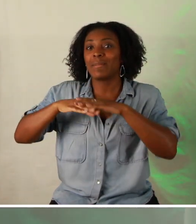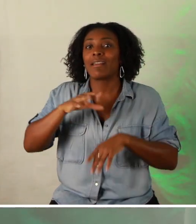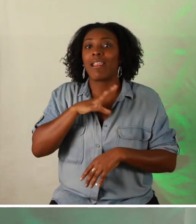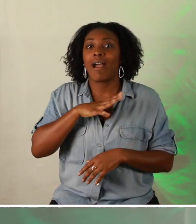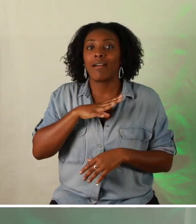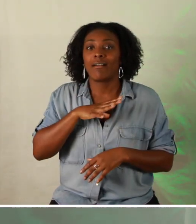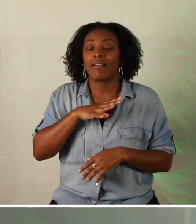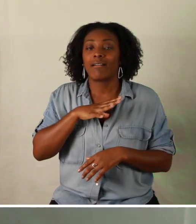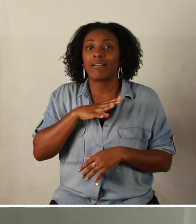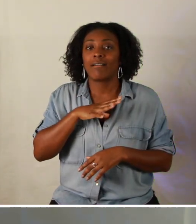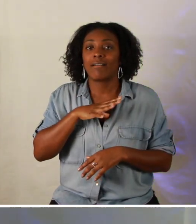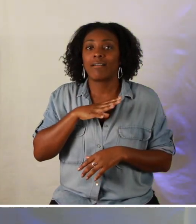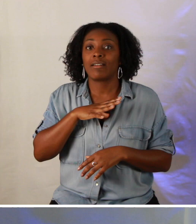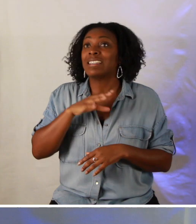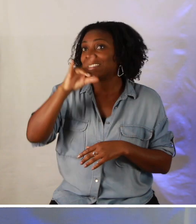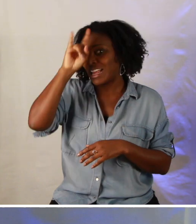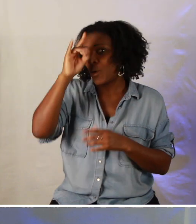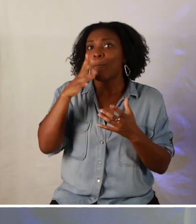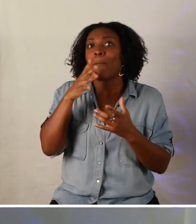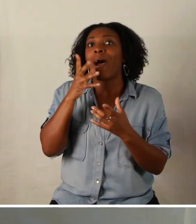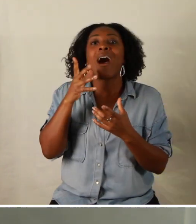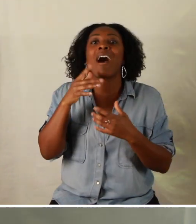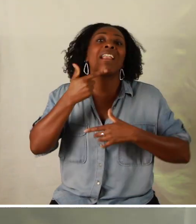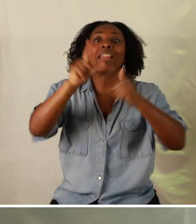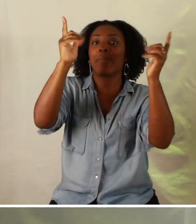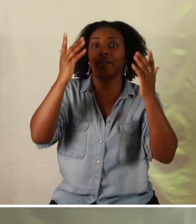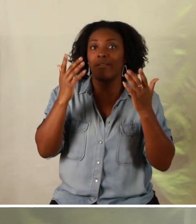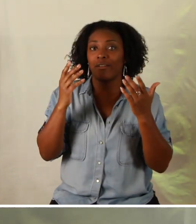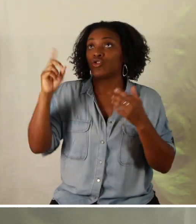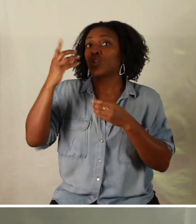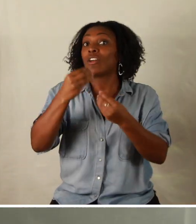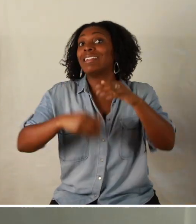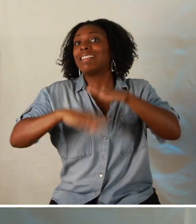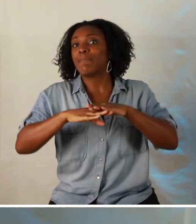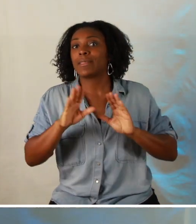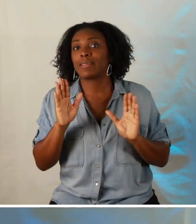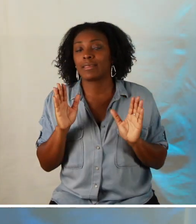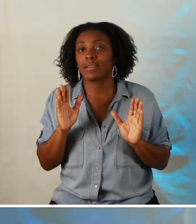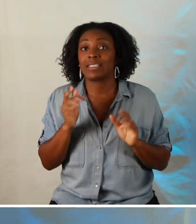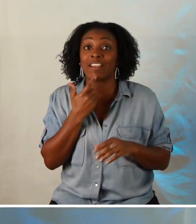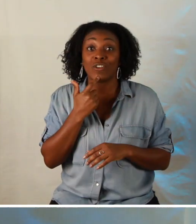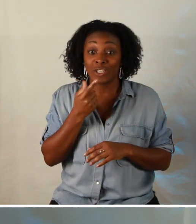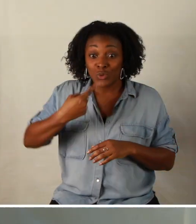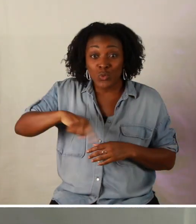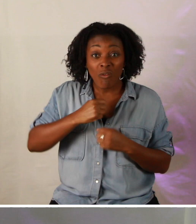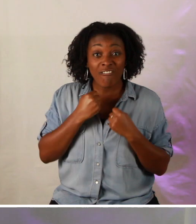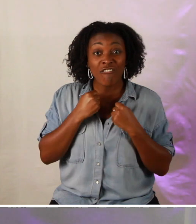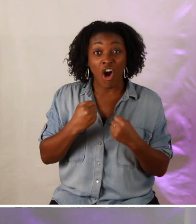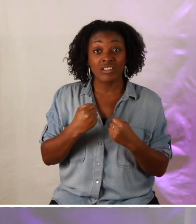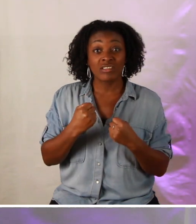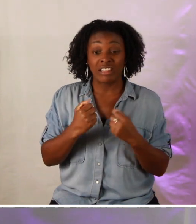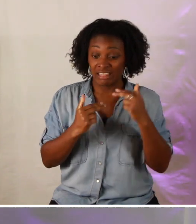franchir. Il est obligé de s'arrêter là. Donc il ne donne jamais d'épreuves qui vont au-delà de nos forces, nous dit les